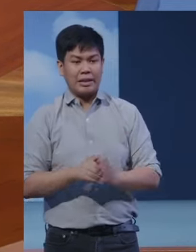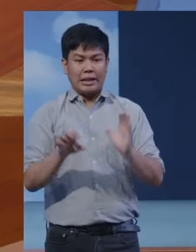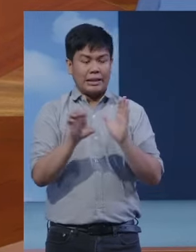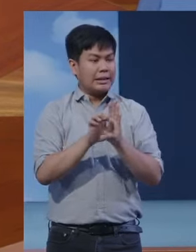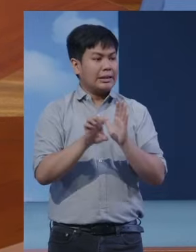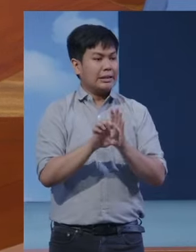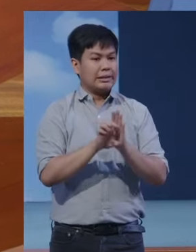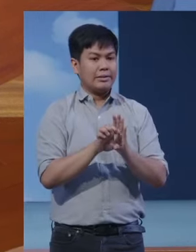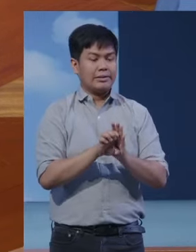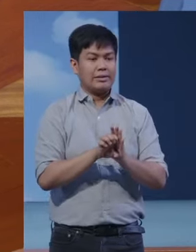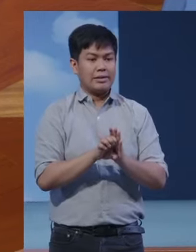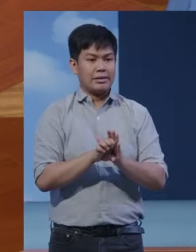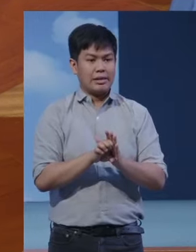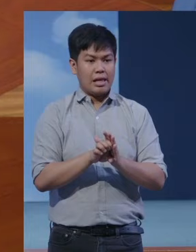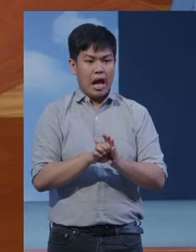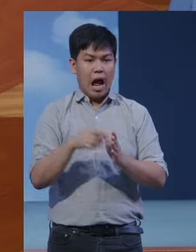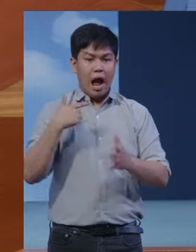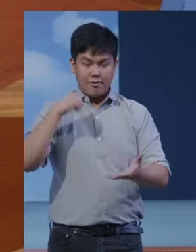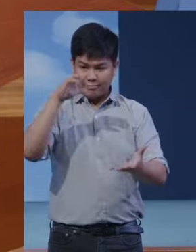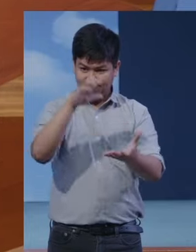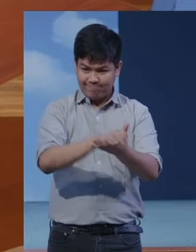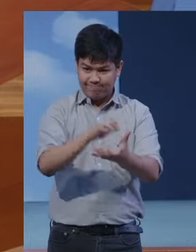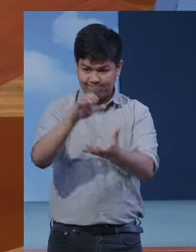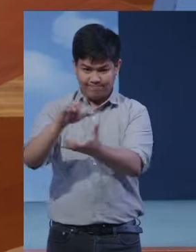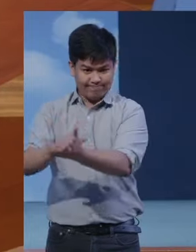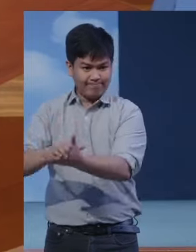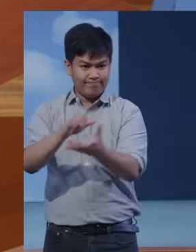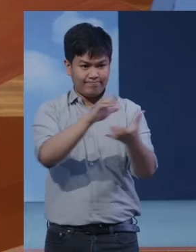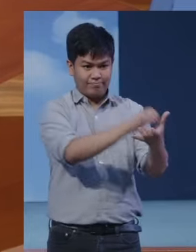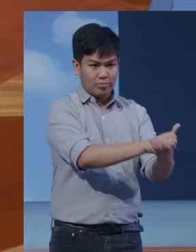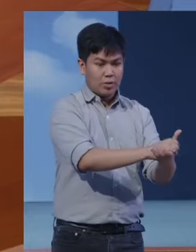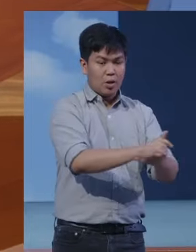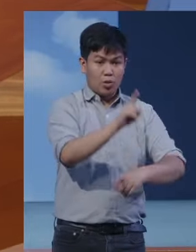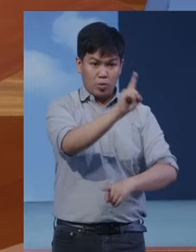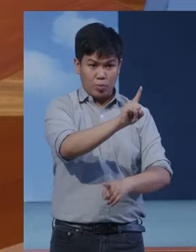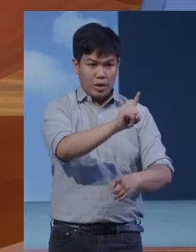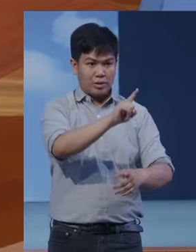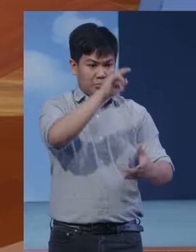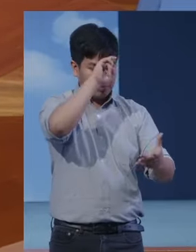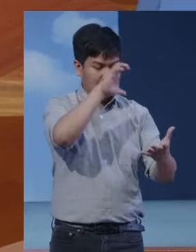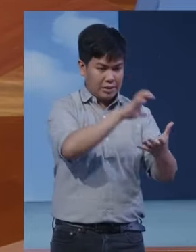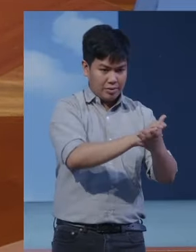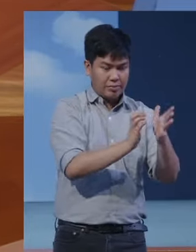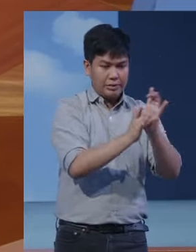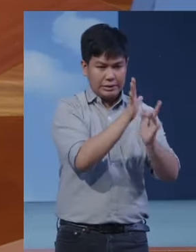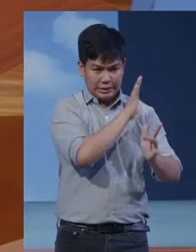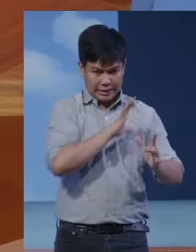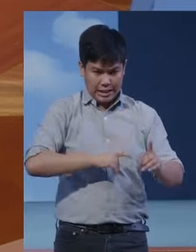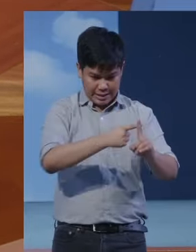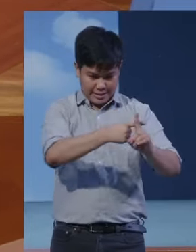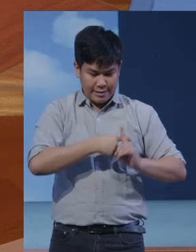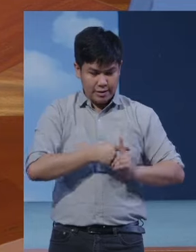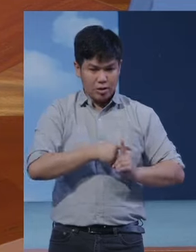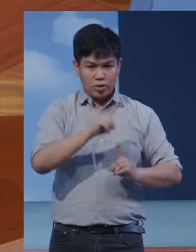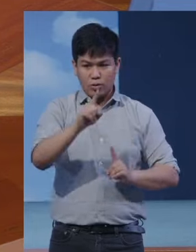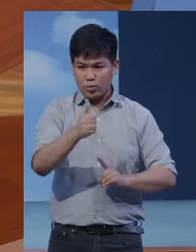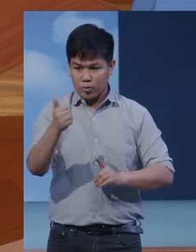silang mga pairs couples na merong isa na unbeliever So walang ganong sitwasyon non sa mga